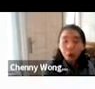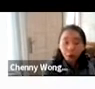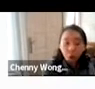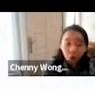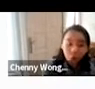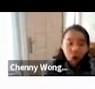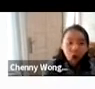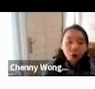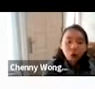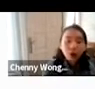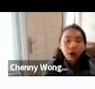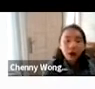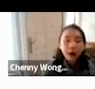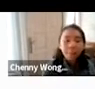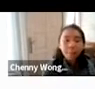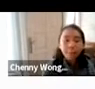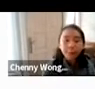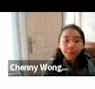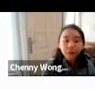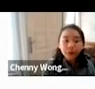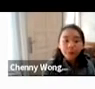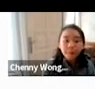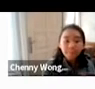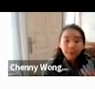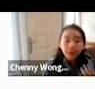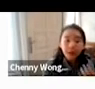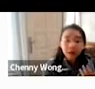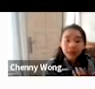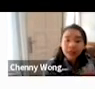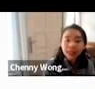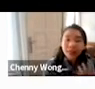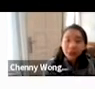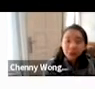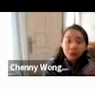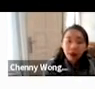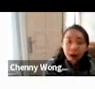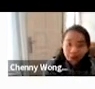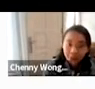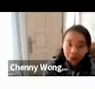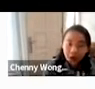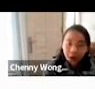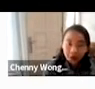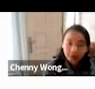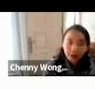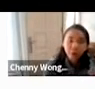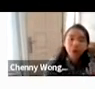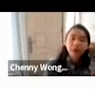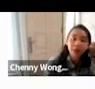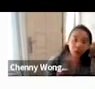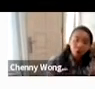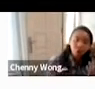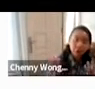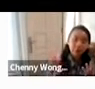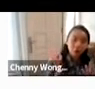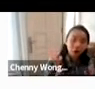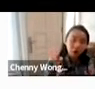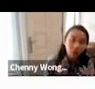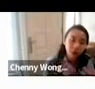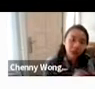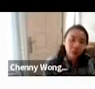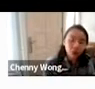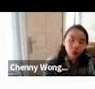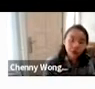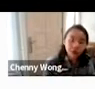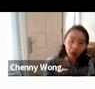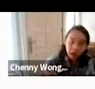atau upaya-upaya hukum untuk MPEG ketika mereka sudah memahami gitu ya haknya dan kemudian mereka tahu bahwa pesan yang